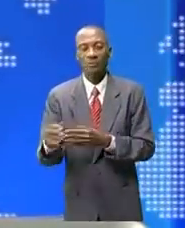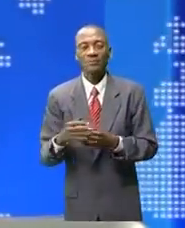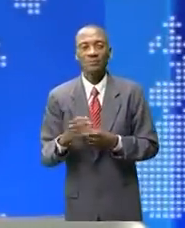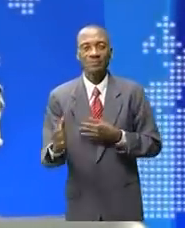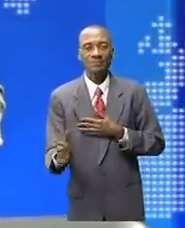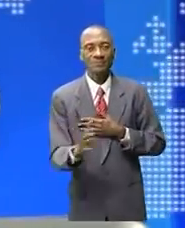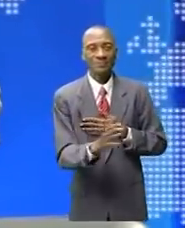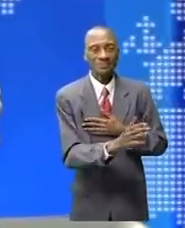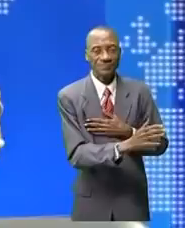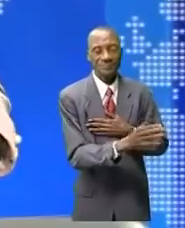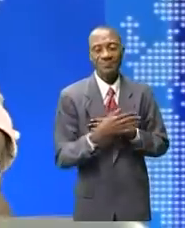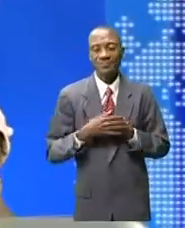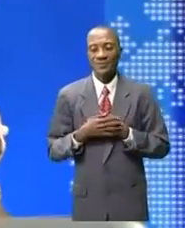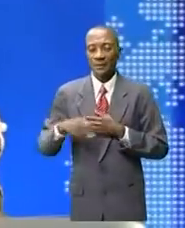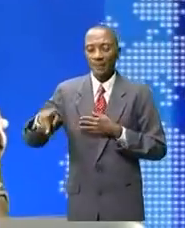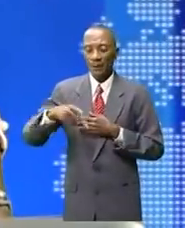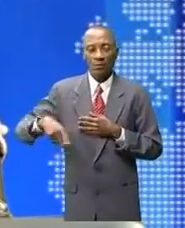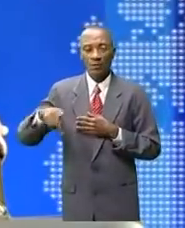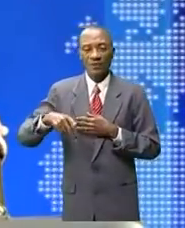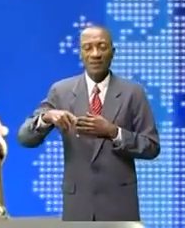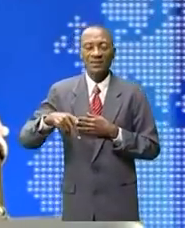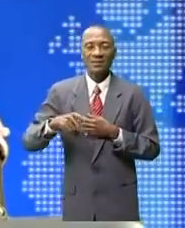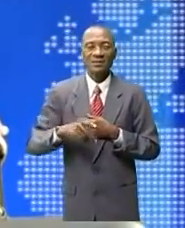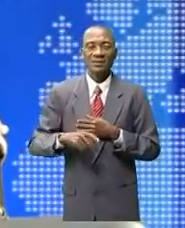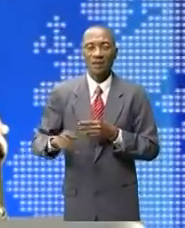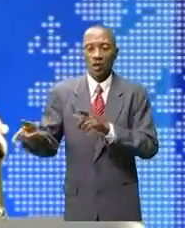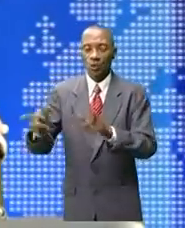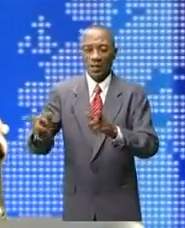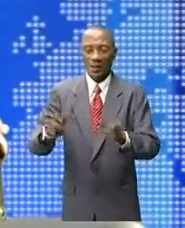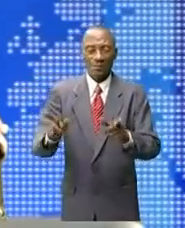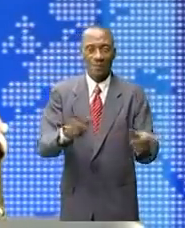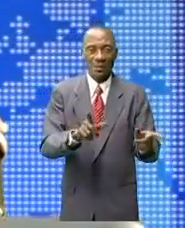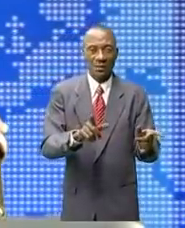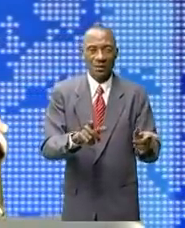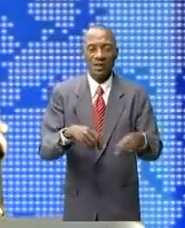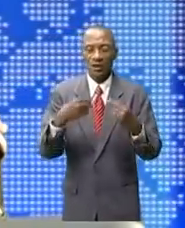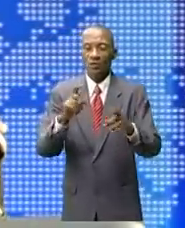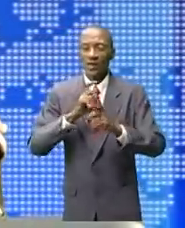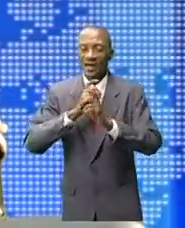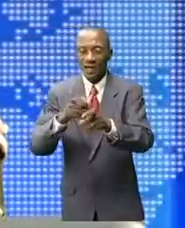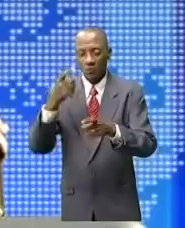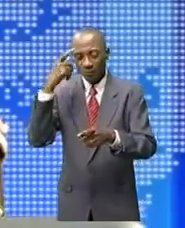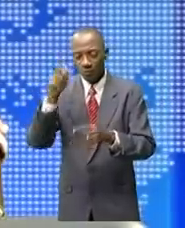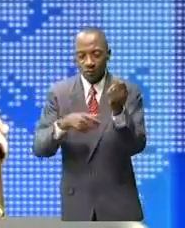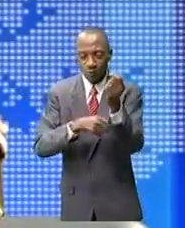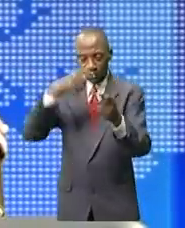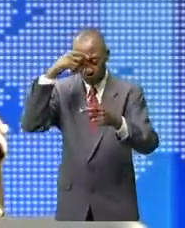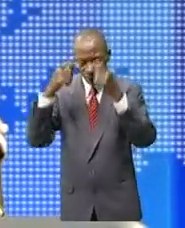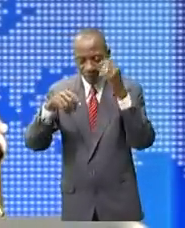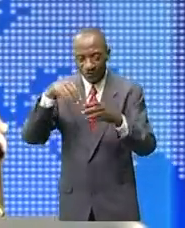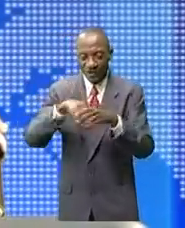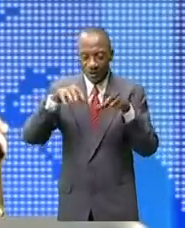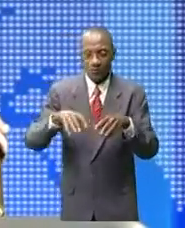Après la province du Lualaba, c'est au tour de la province du Haut-Katanga d'apporter son soutien financier au FARDC et au